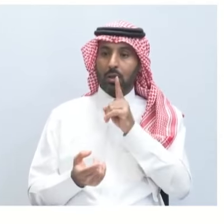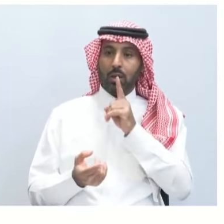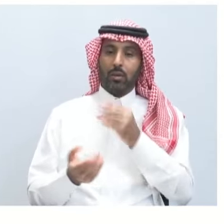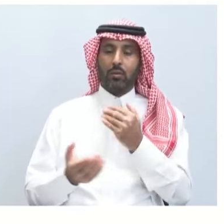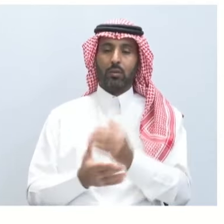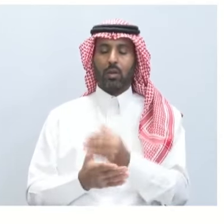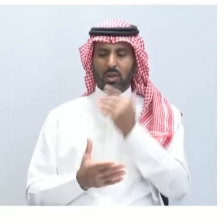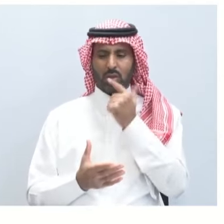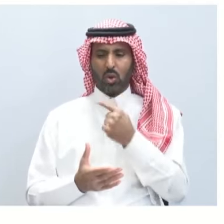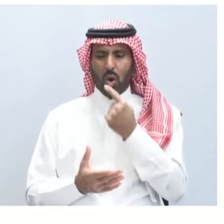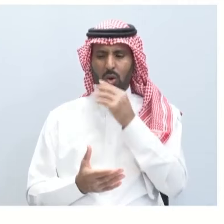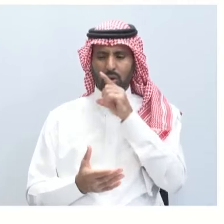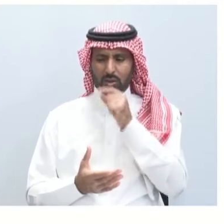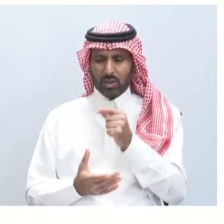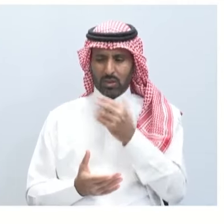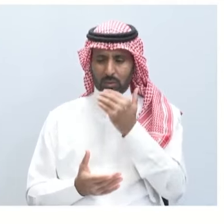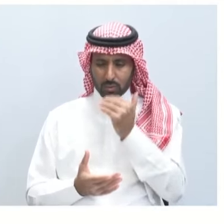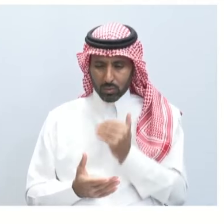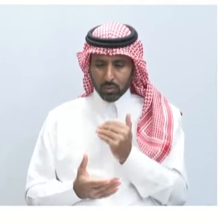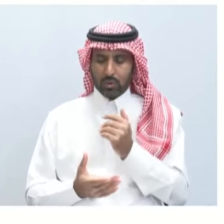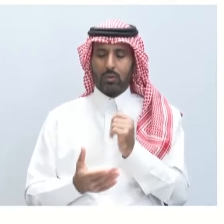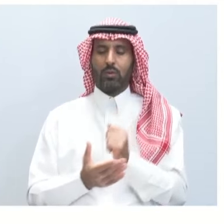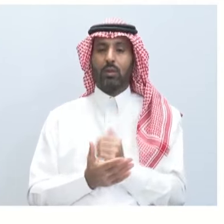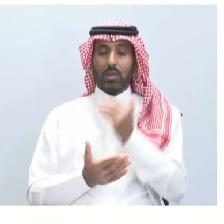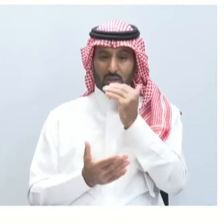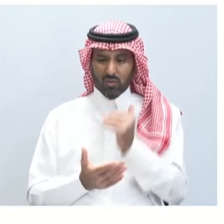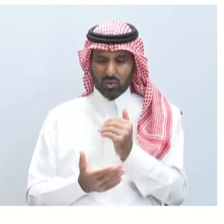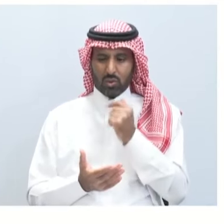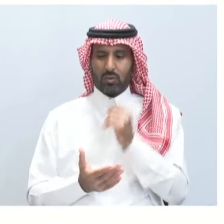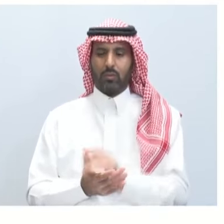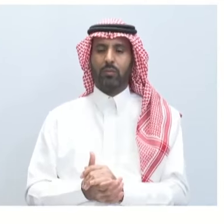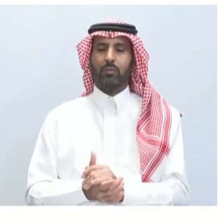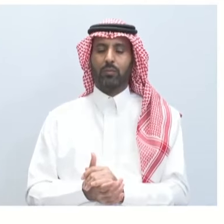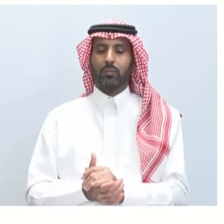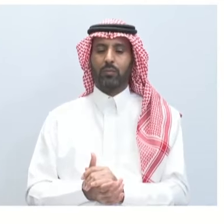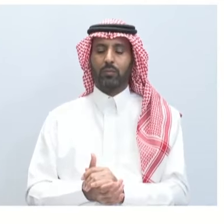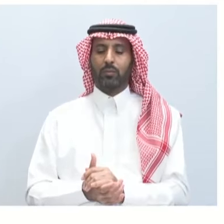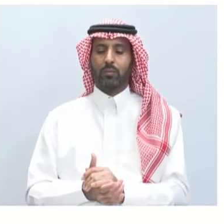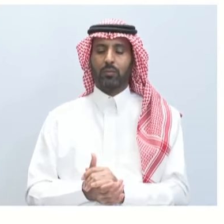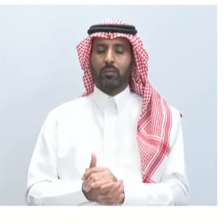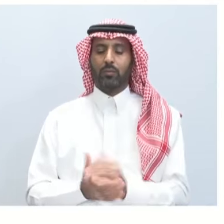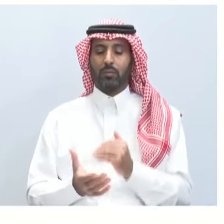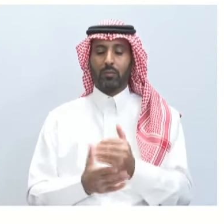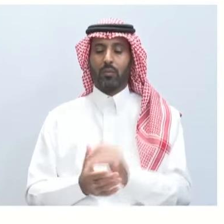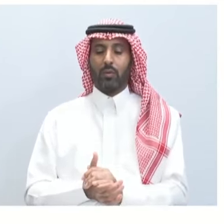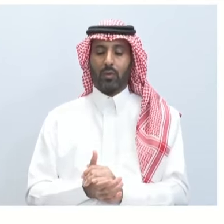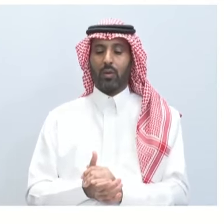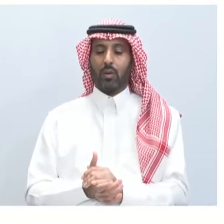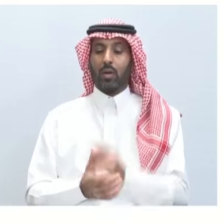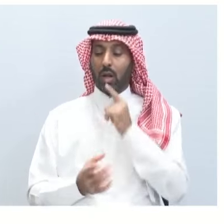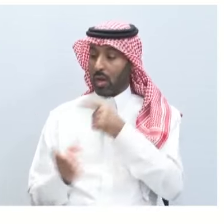الحديث معهم تريد ان تتحدث معهما فانت تخفض صوتك ايضا من صور البر ونختم بذلك